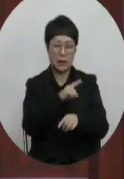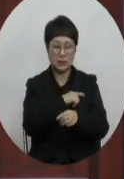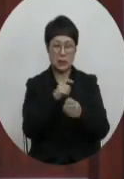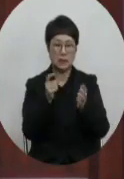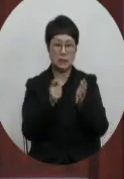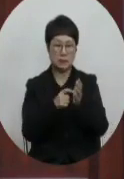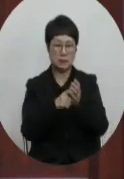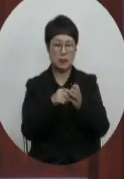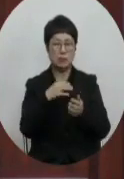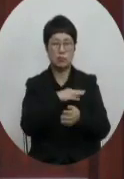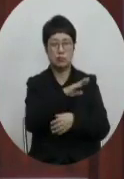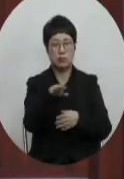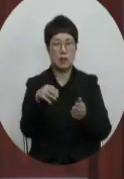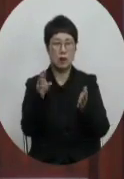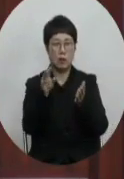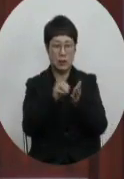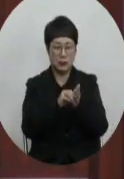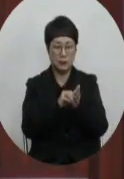우리의 과제입니다.